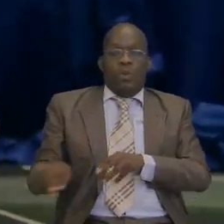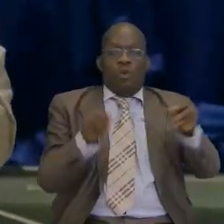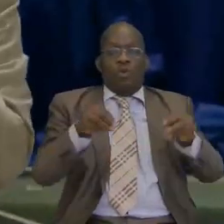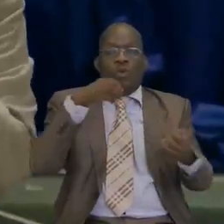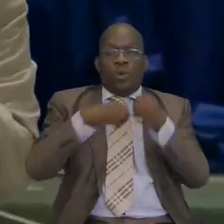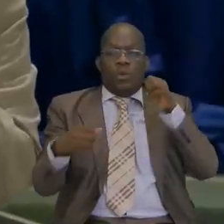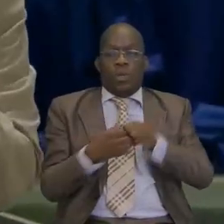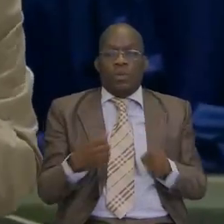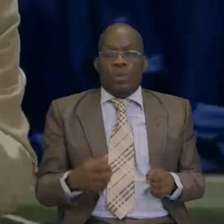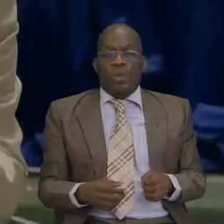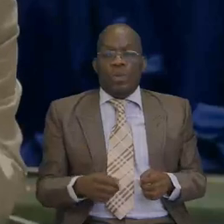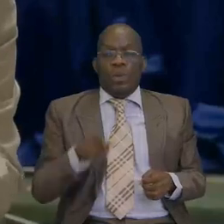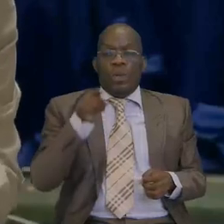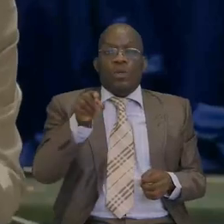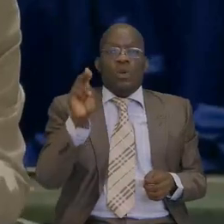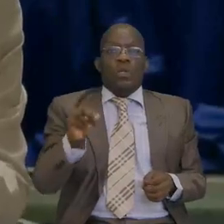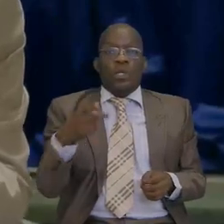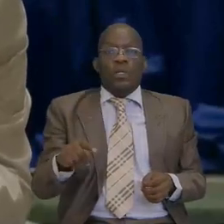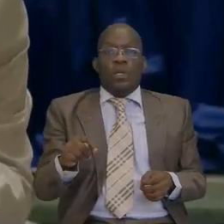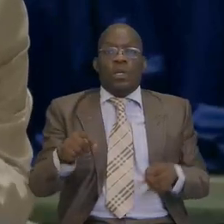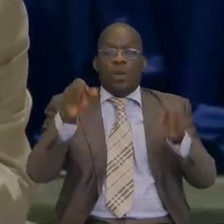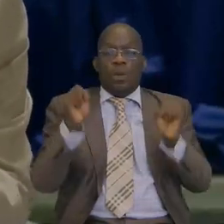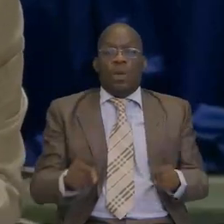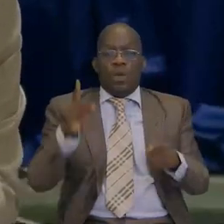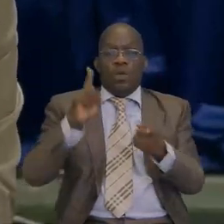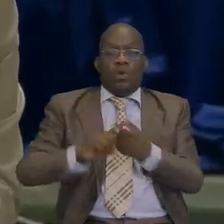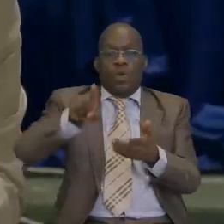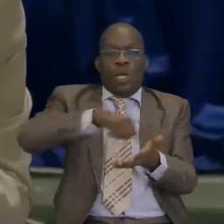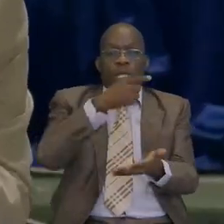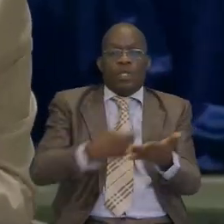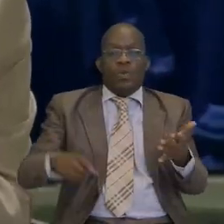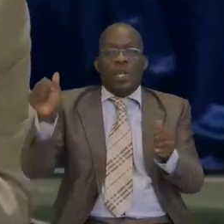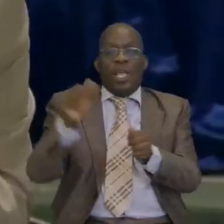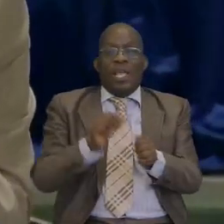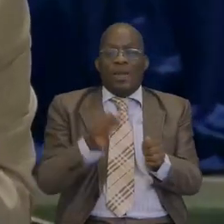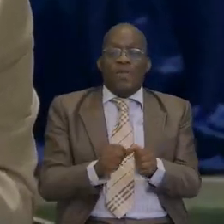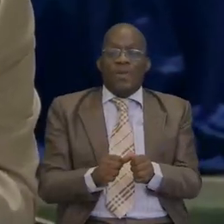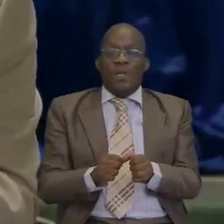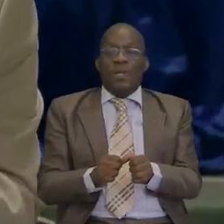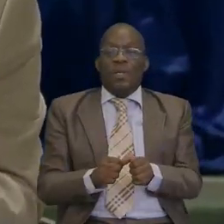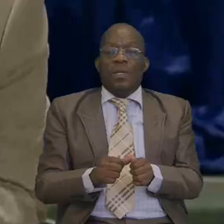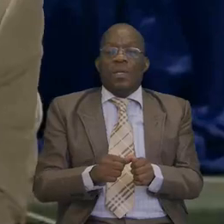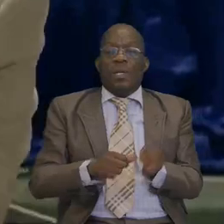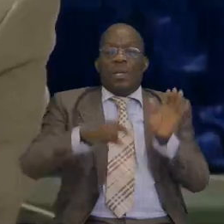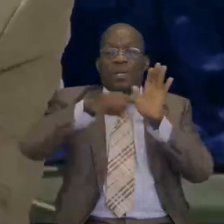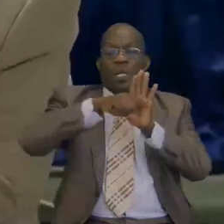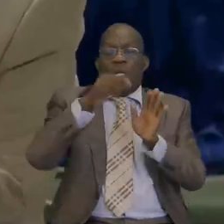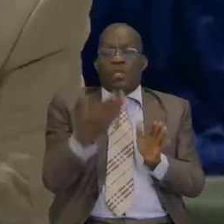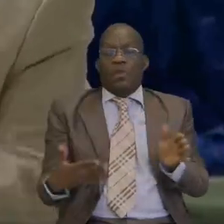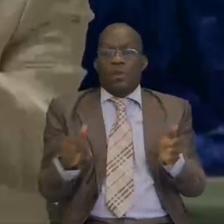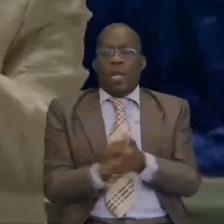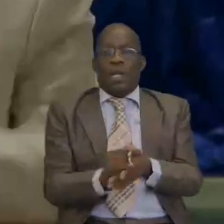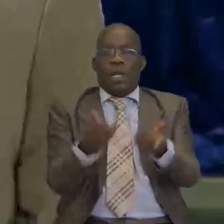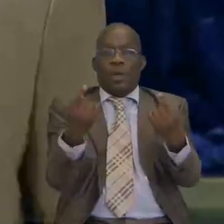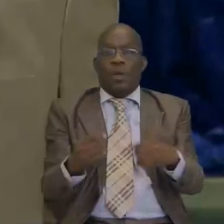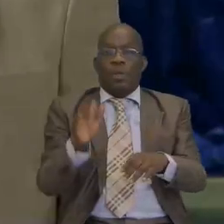montagnes. Tu as besoin de la puissance pour neutraliser toute chose négative qui vient contre